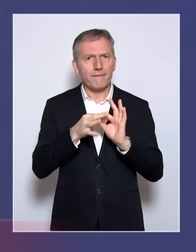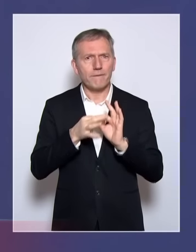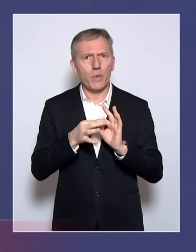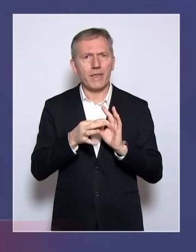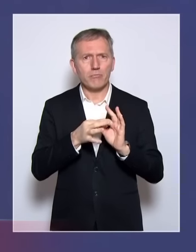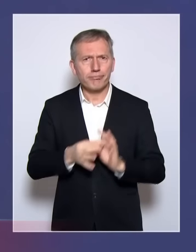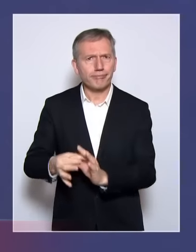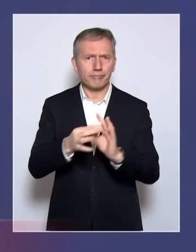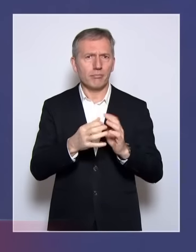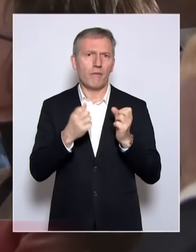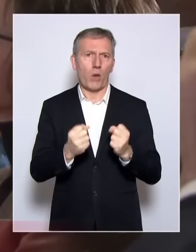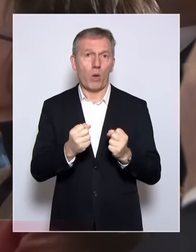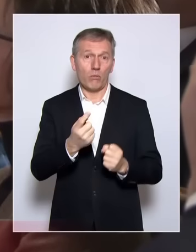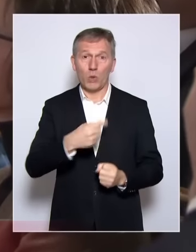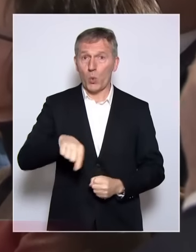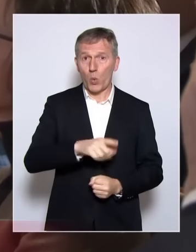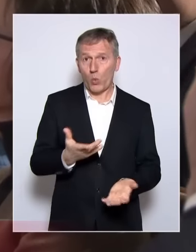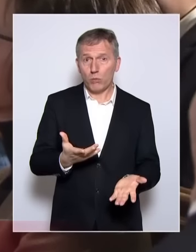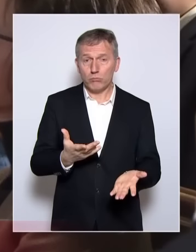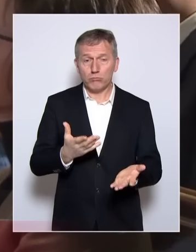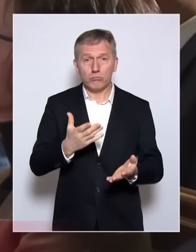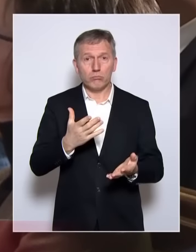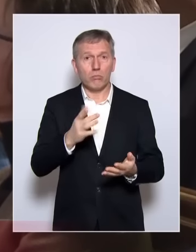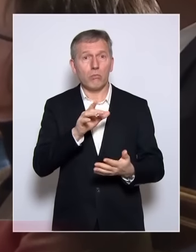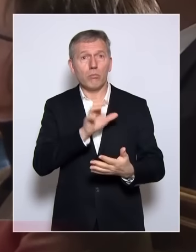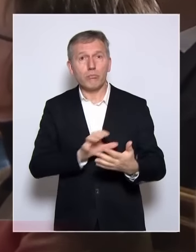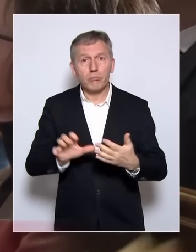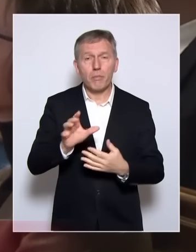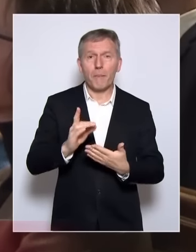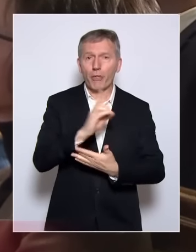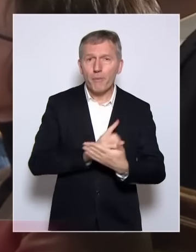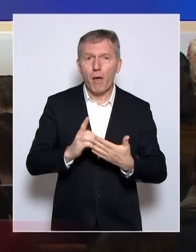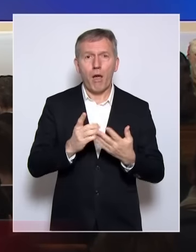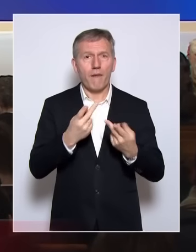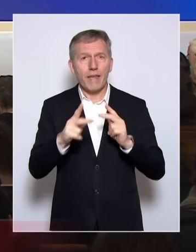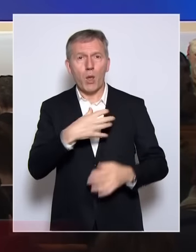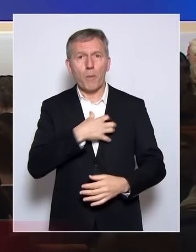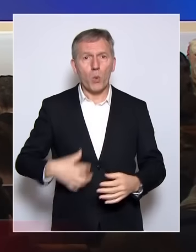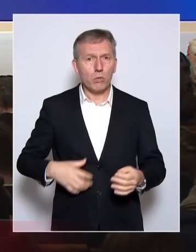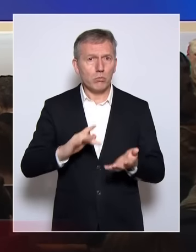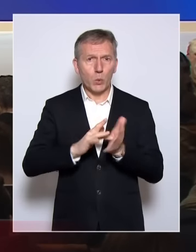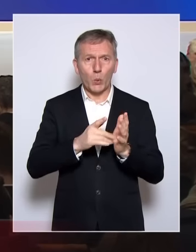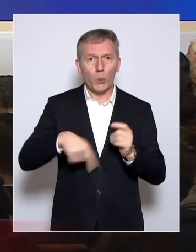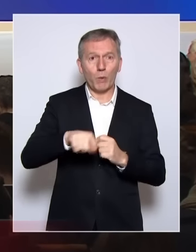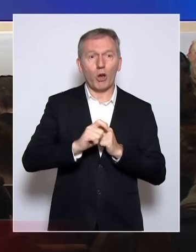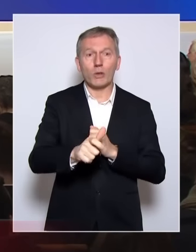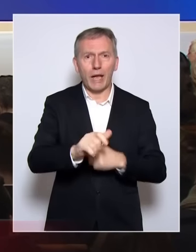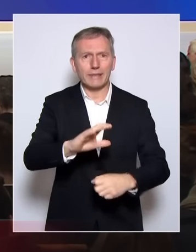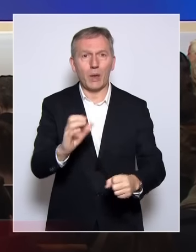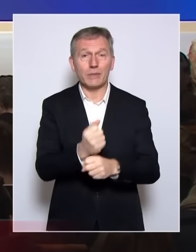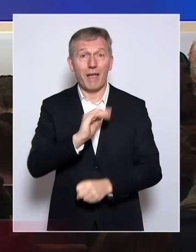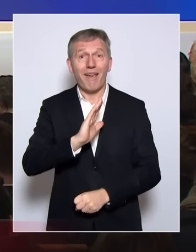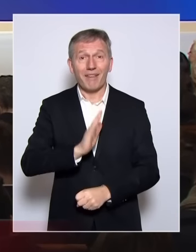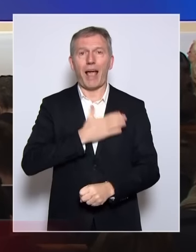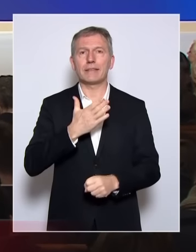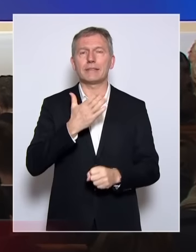dont nous avons, partout sur nos départements, dans nos communes, vu les conséquences directes, grâce à ce que nous avons fait